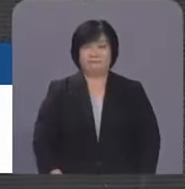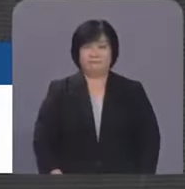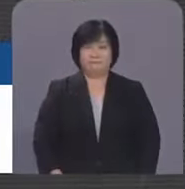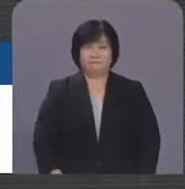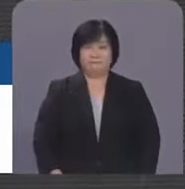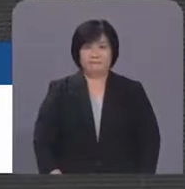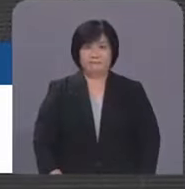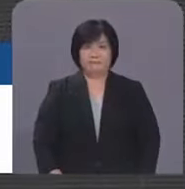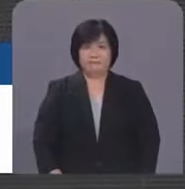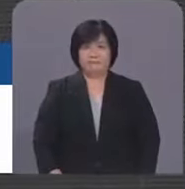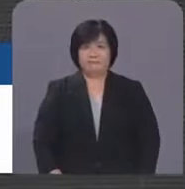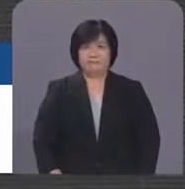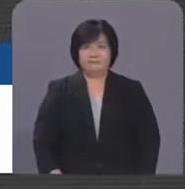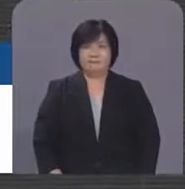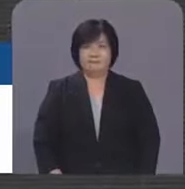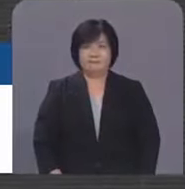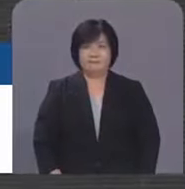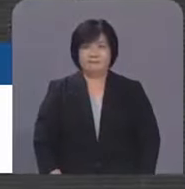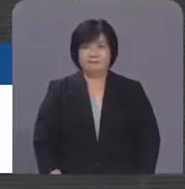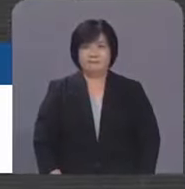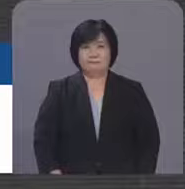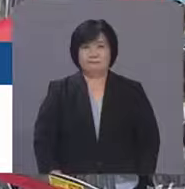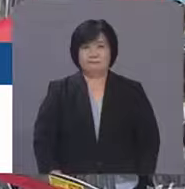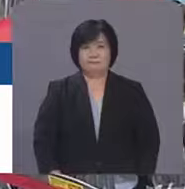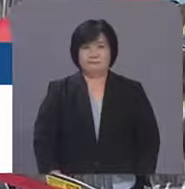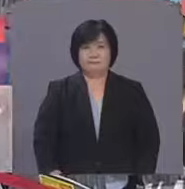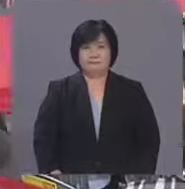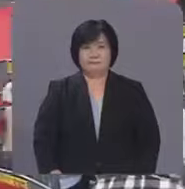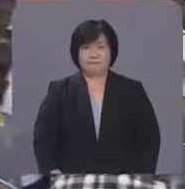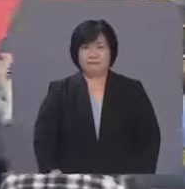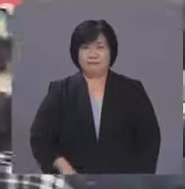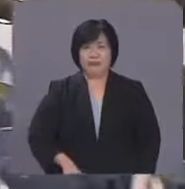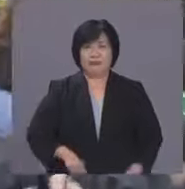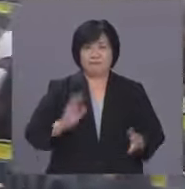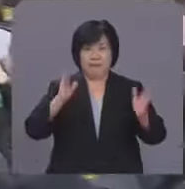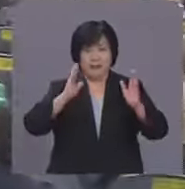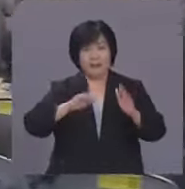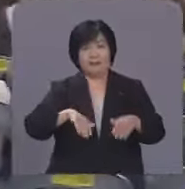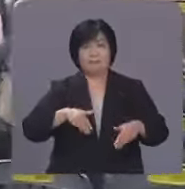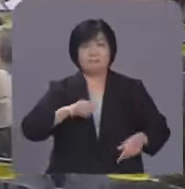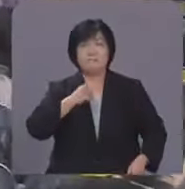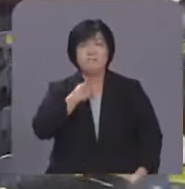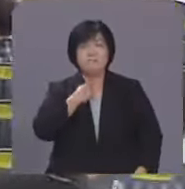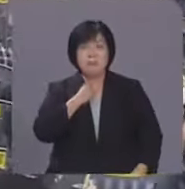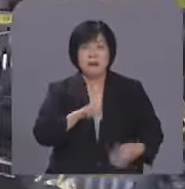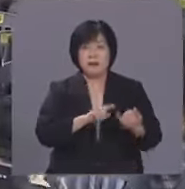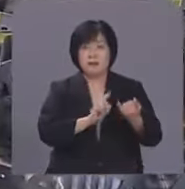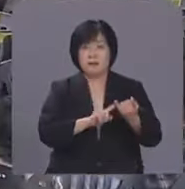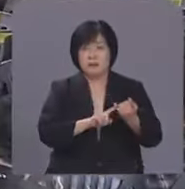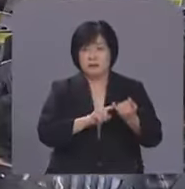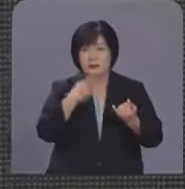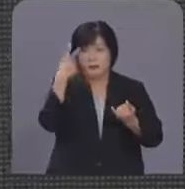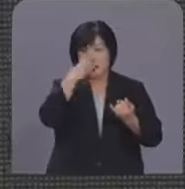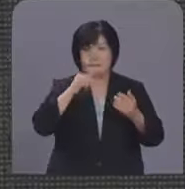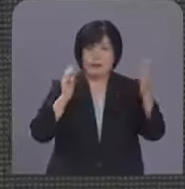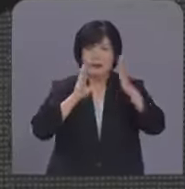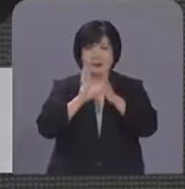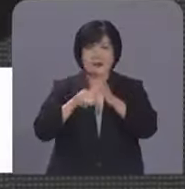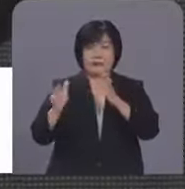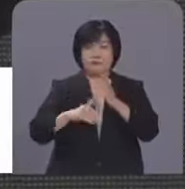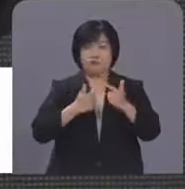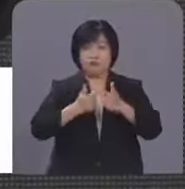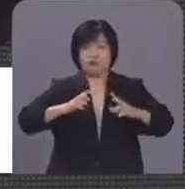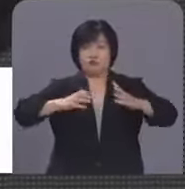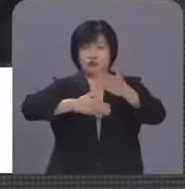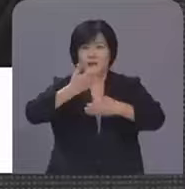a female character onto the screen. 말레이시아 출신 아만다 넬류 감독은 학생 때부터